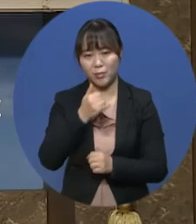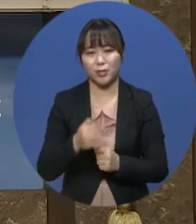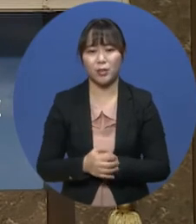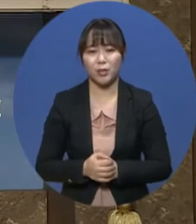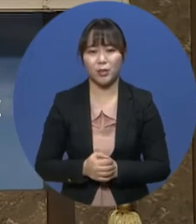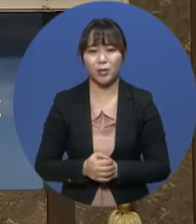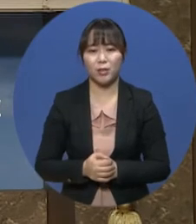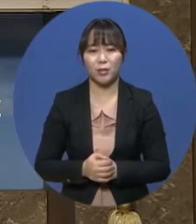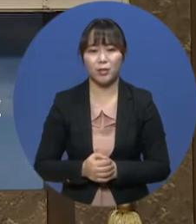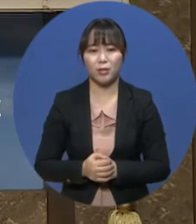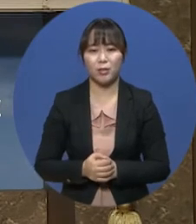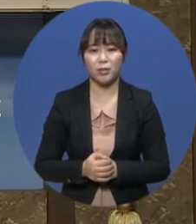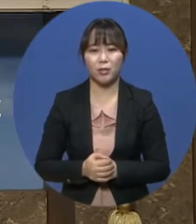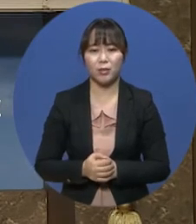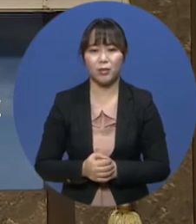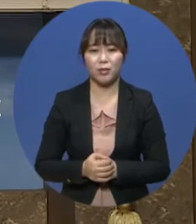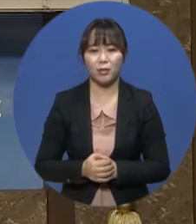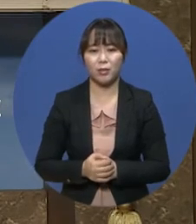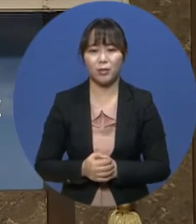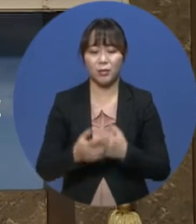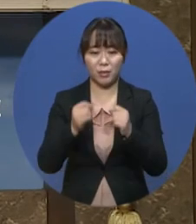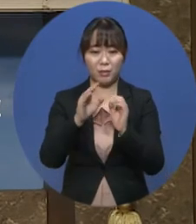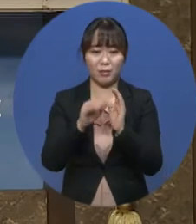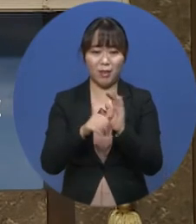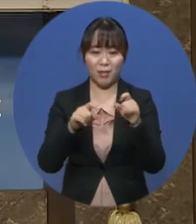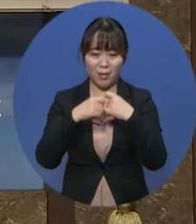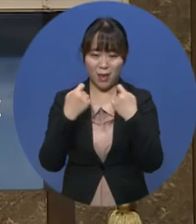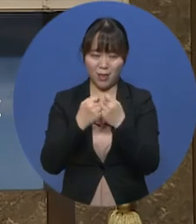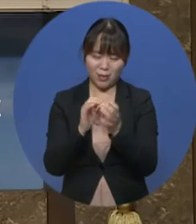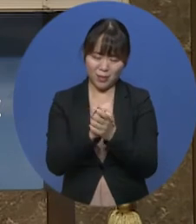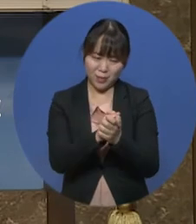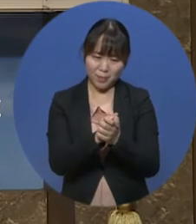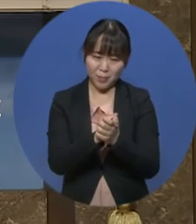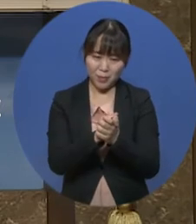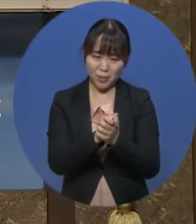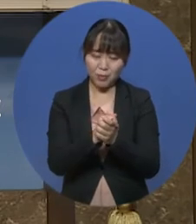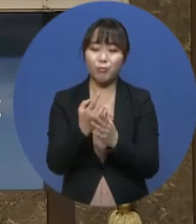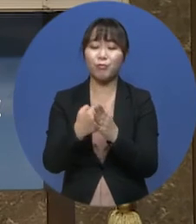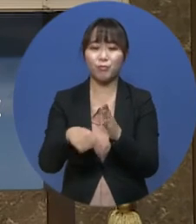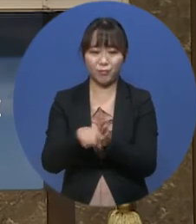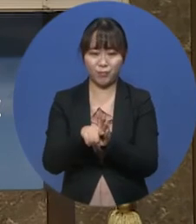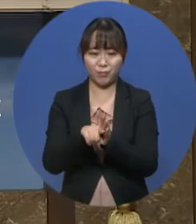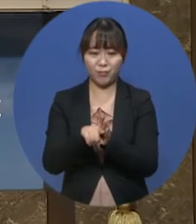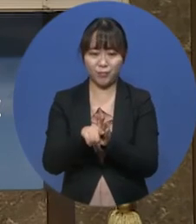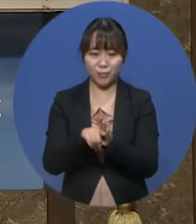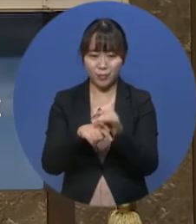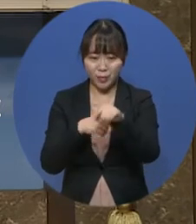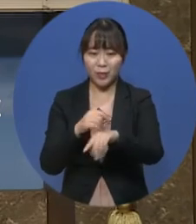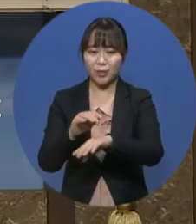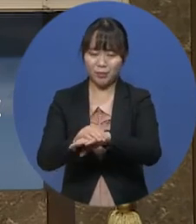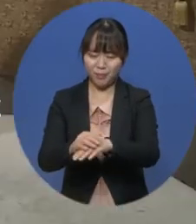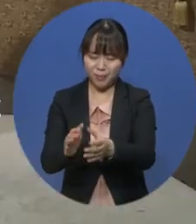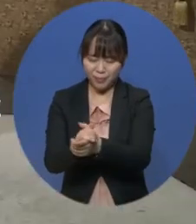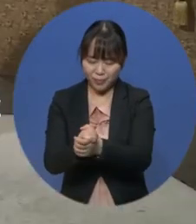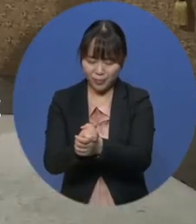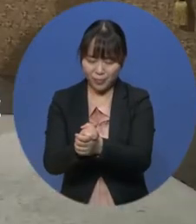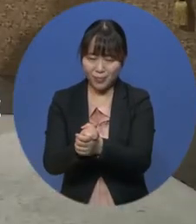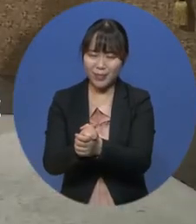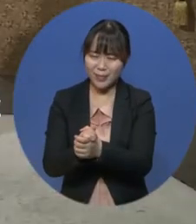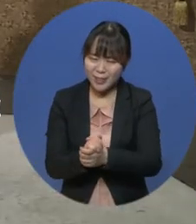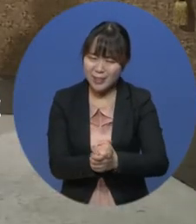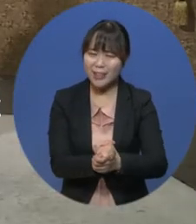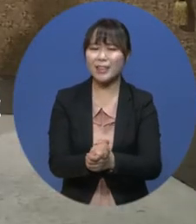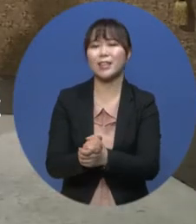뭐 그런 경우에 에 이렇게 개인적인 친분을 갖기 위해서 가서 이렇게 손도 잡고 이렇게